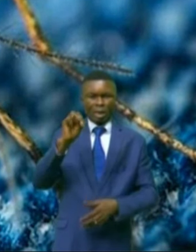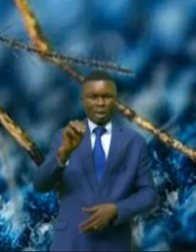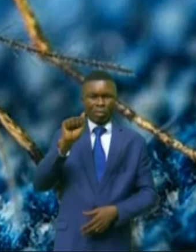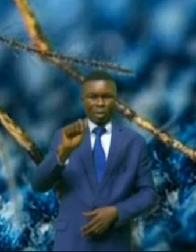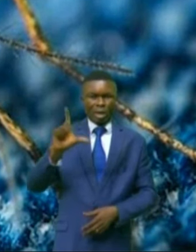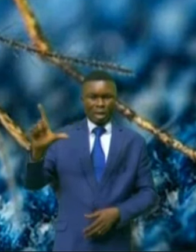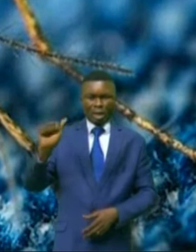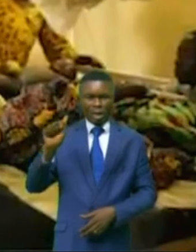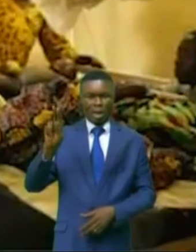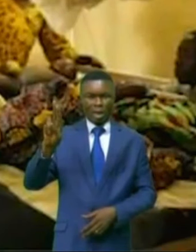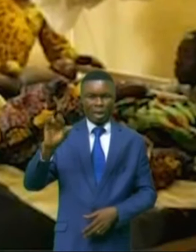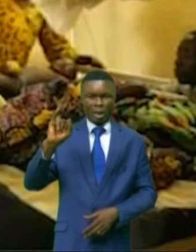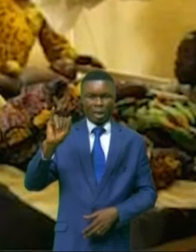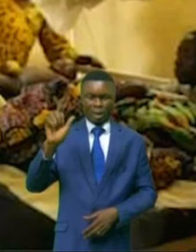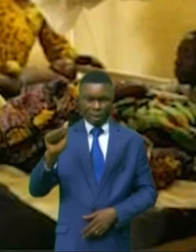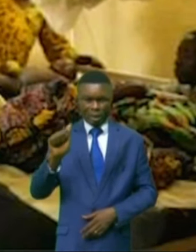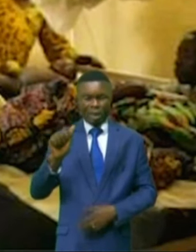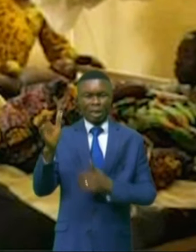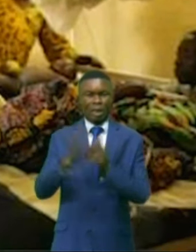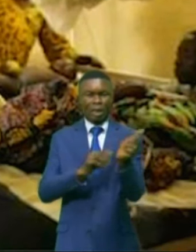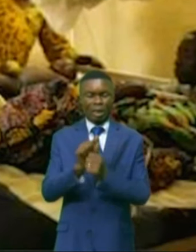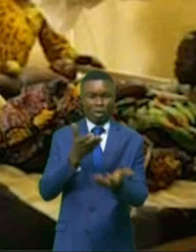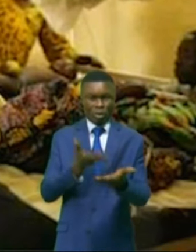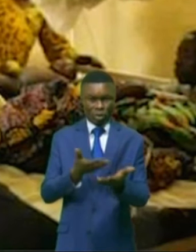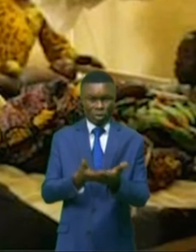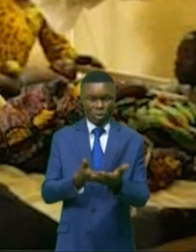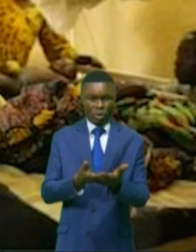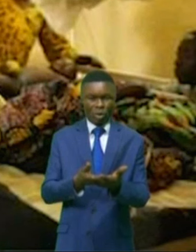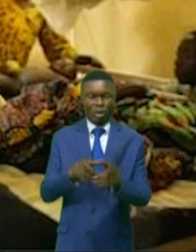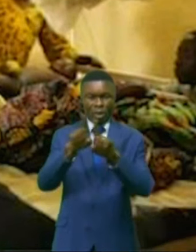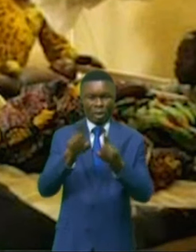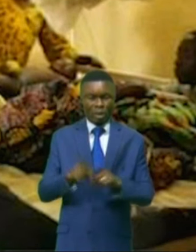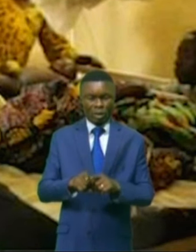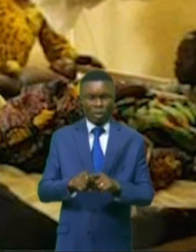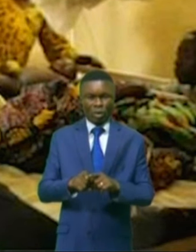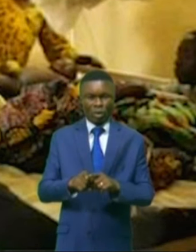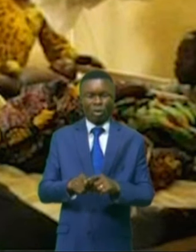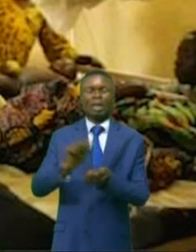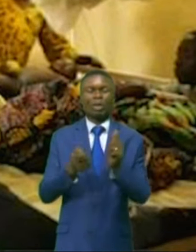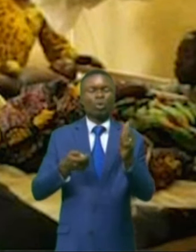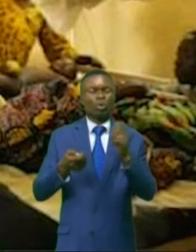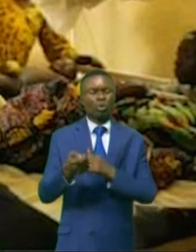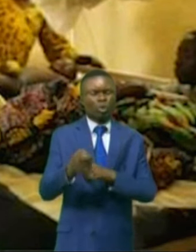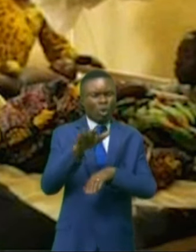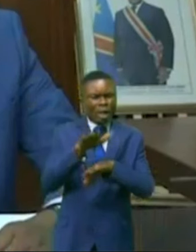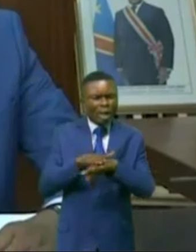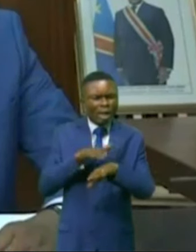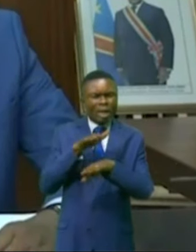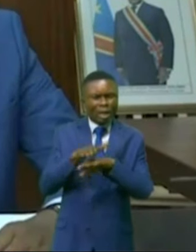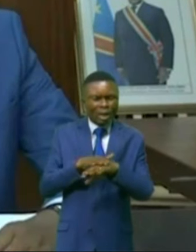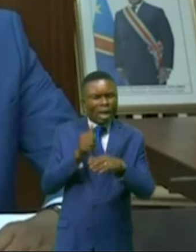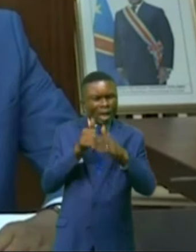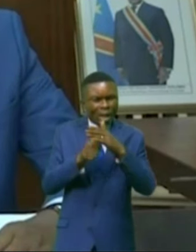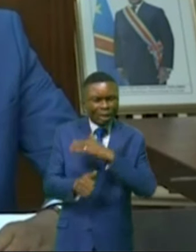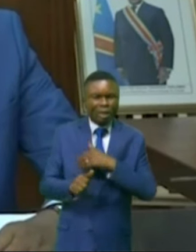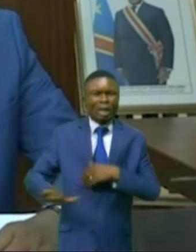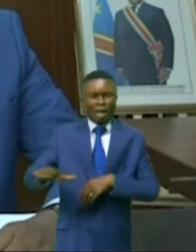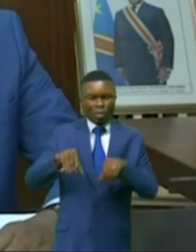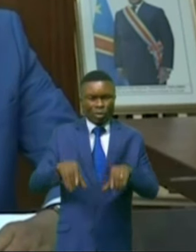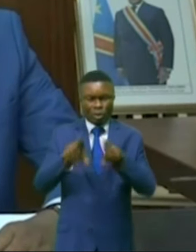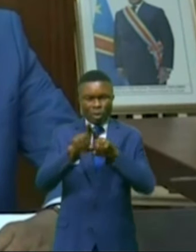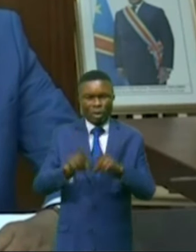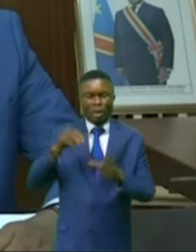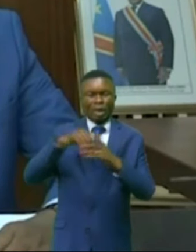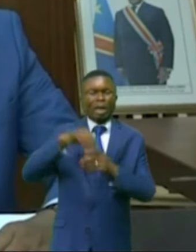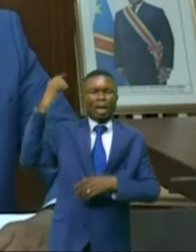de ce fléau tient aux dégâts dont il est responsable et qui en fait une catastrophe lente, particulièrement dans notre pays, deuxième sur le plan